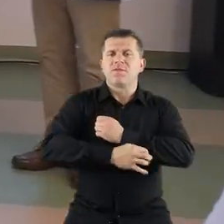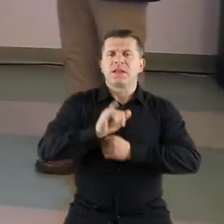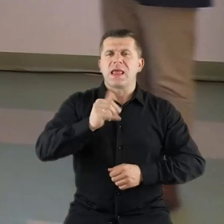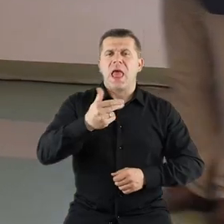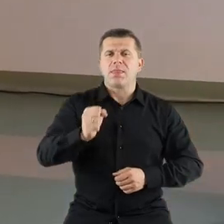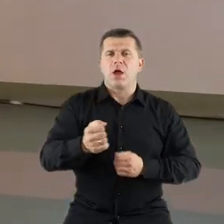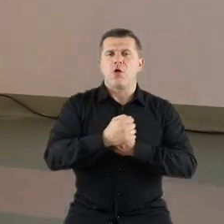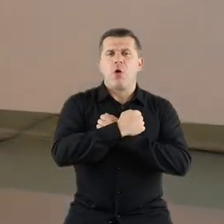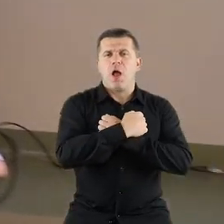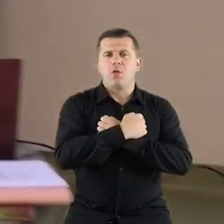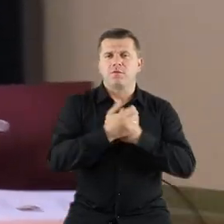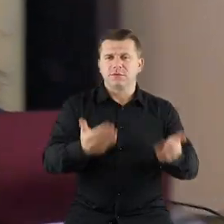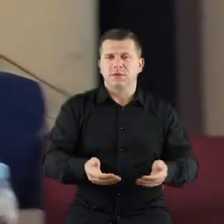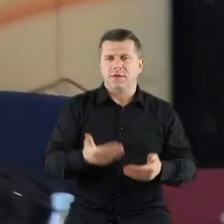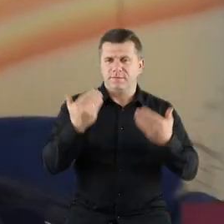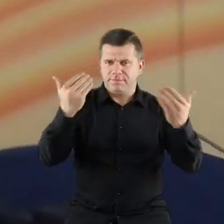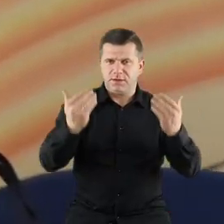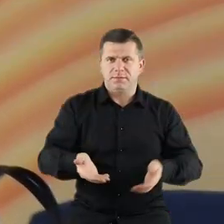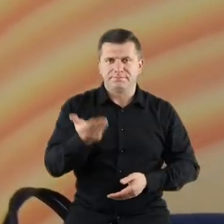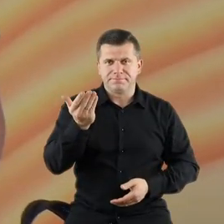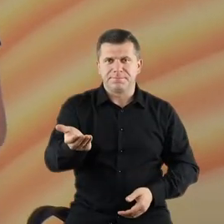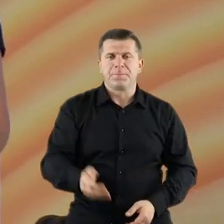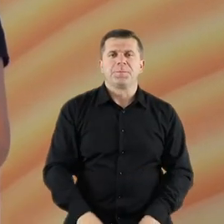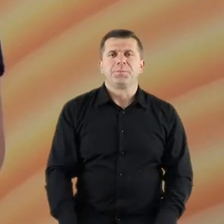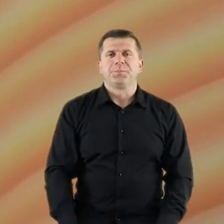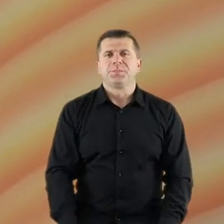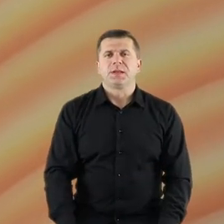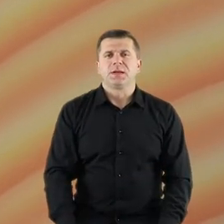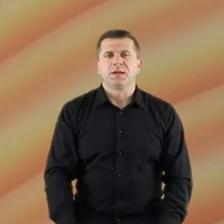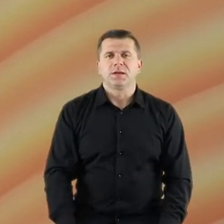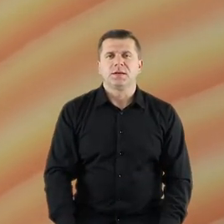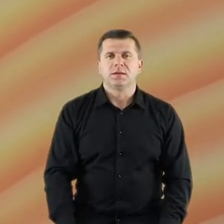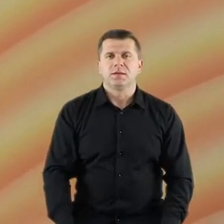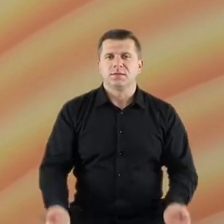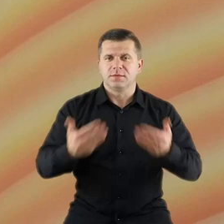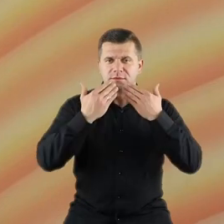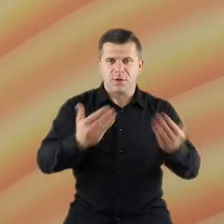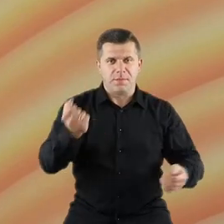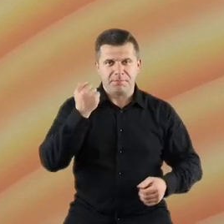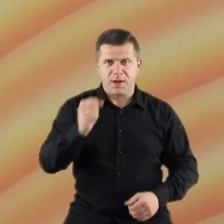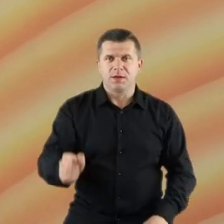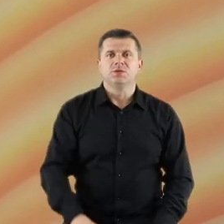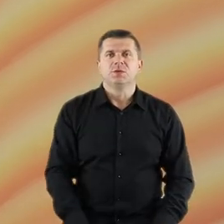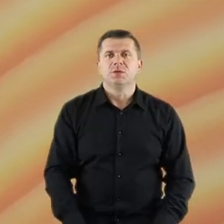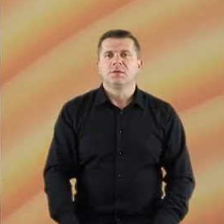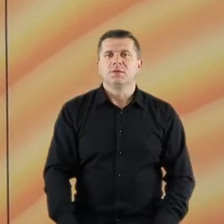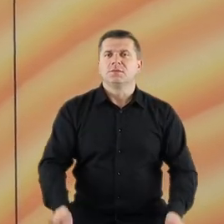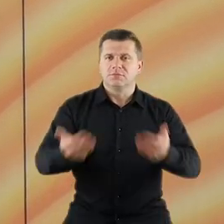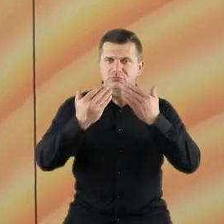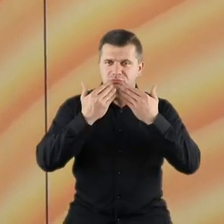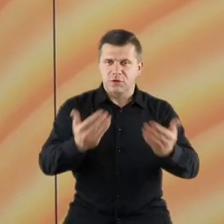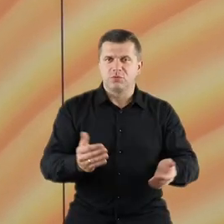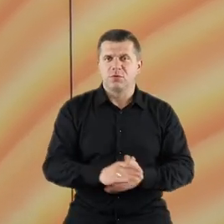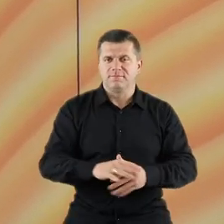Serdecznie witamy bardzo okresie Dziękuję bardzo i